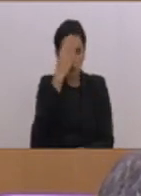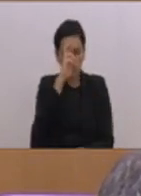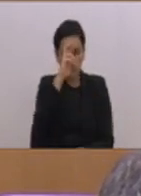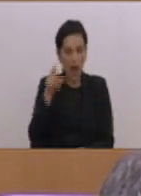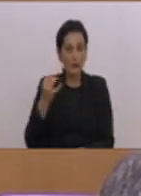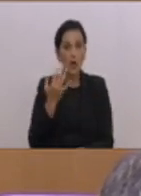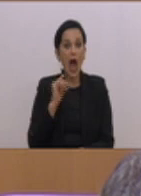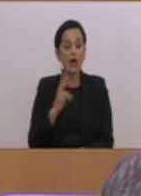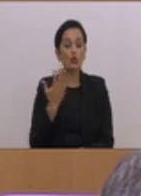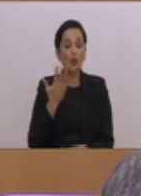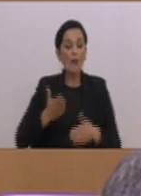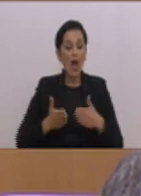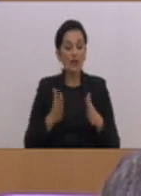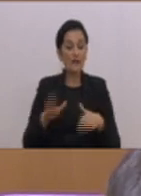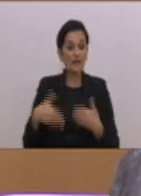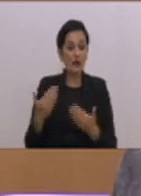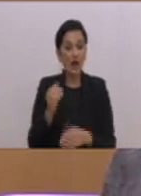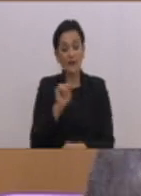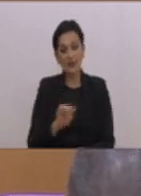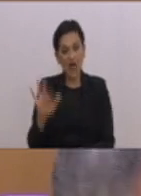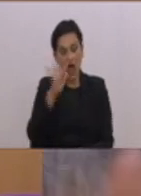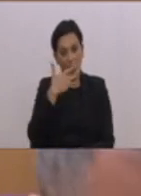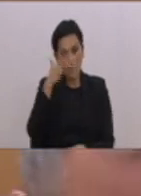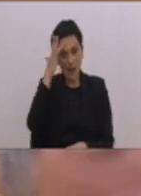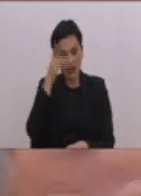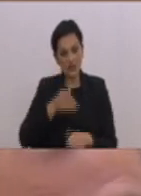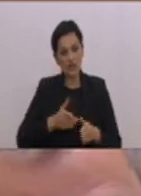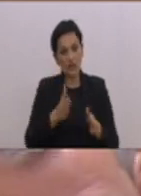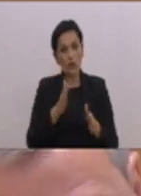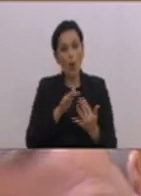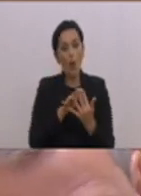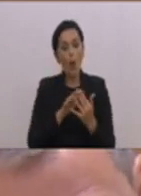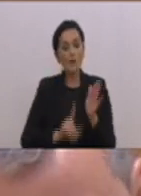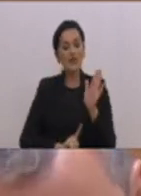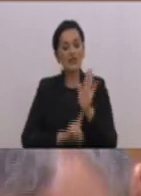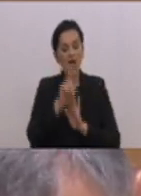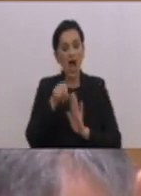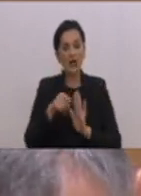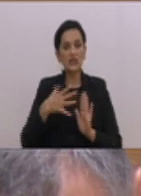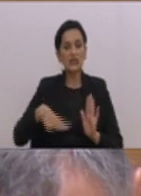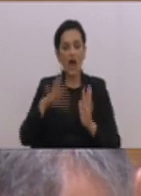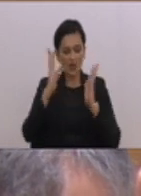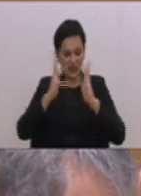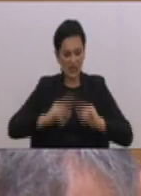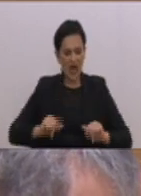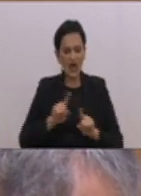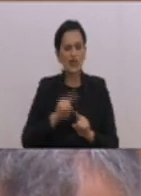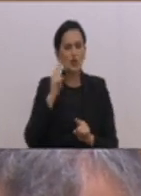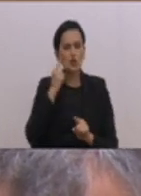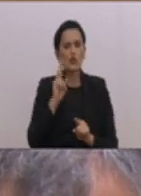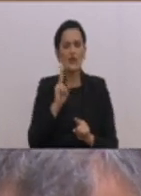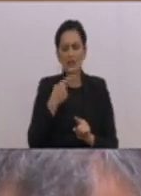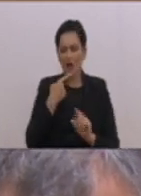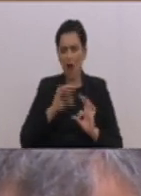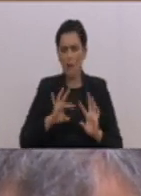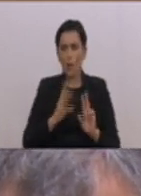რომელი გზას თავაზობ, თუ დასავლეთის და ევროპის და ამერიკის გზა, თურმე ომის დაწყების გზა არის, საქართველოს დანგრევის გზა არის, ამ სისულელეს ვინც ამბობს?